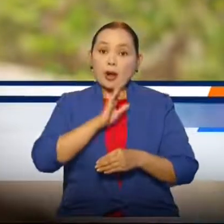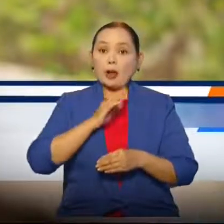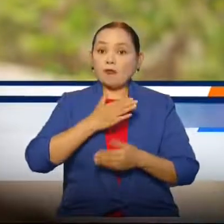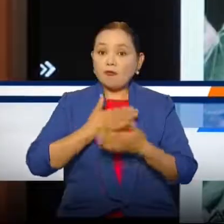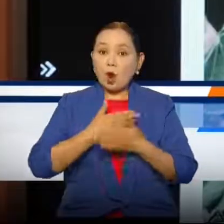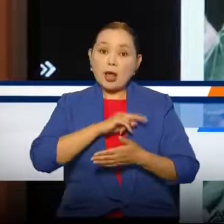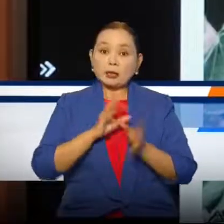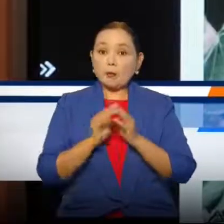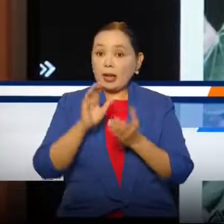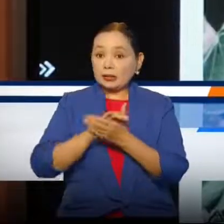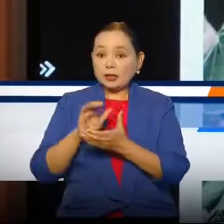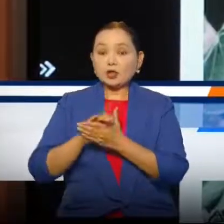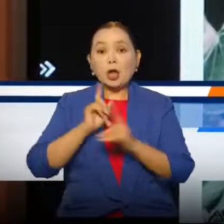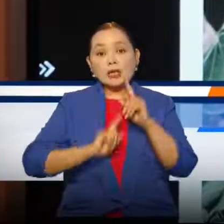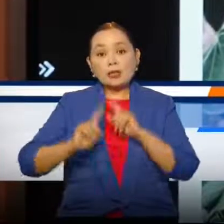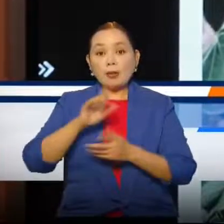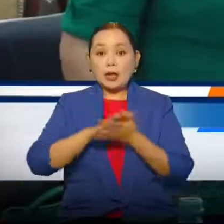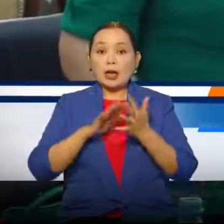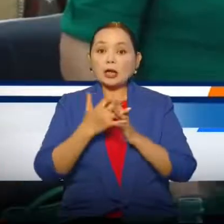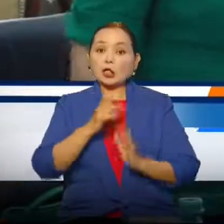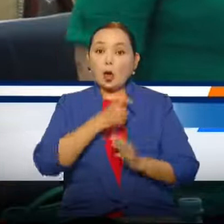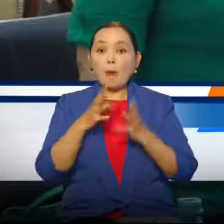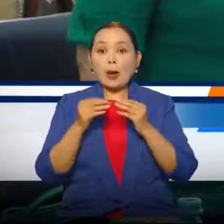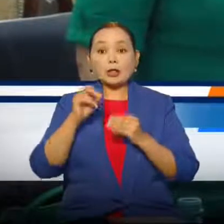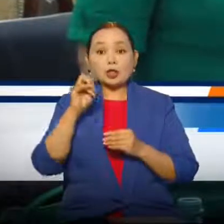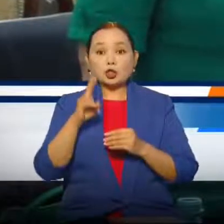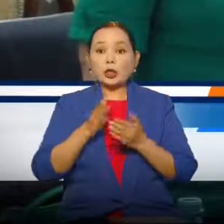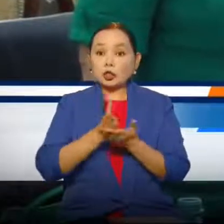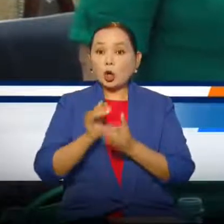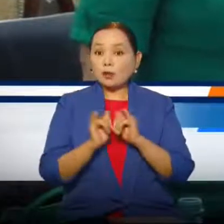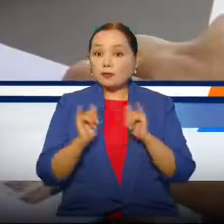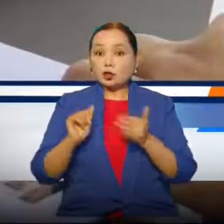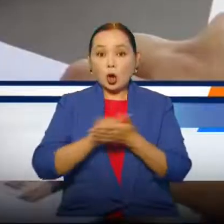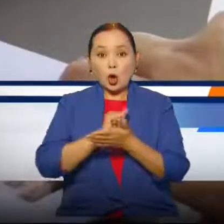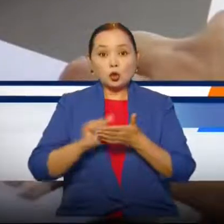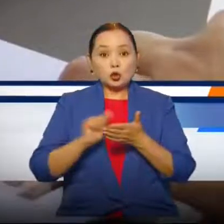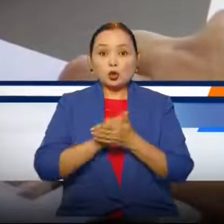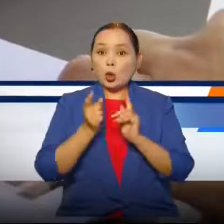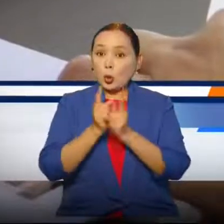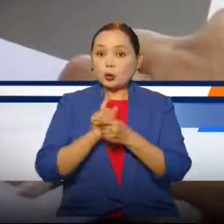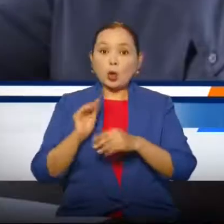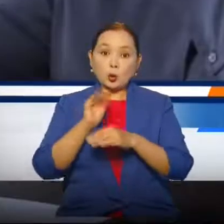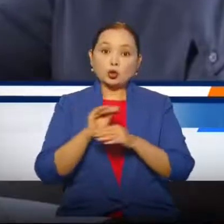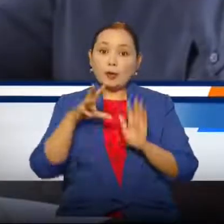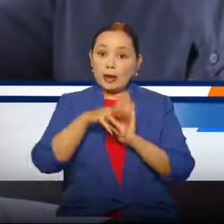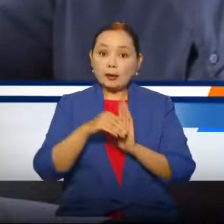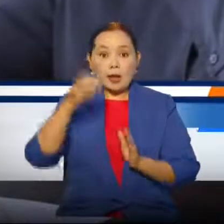faoliyati bilan tanishdik. Seminar yakunida qishloq xo'jaligining paxtachilik sohasini rivojlantirishda qonunchilik hujjatlariga o'zgartirish va qo'shimchalar